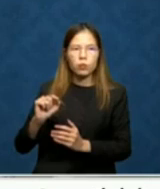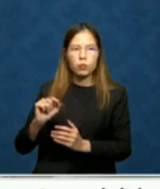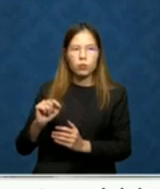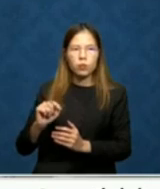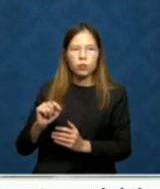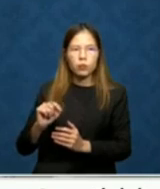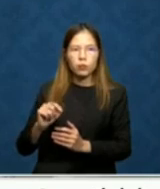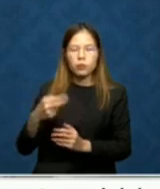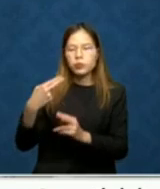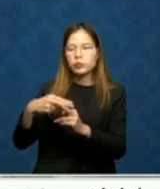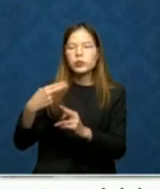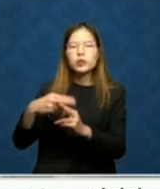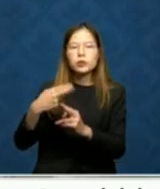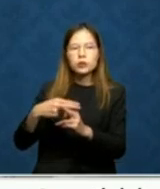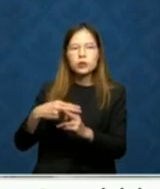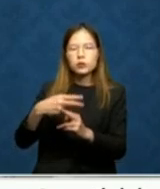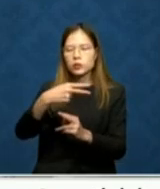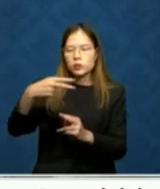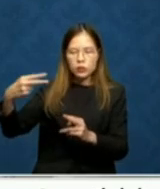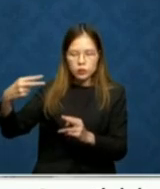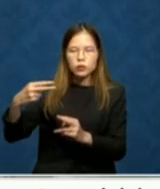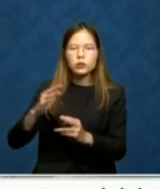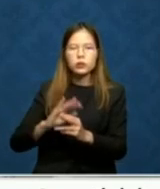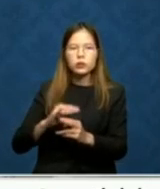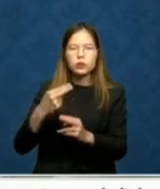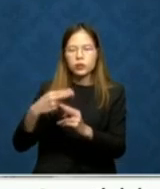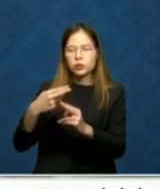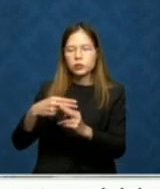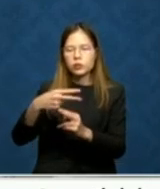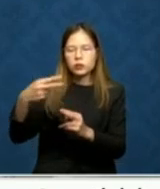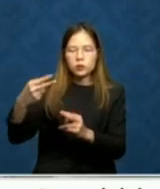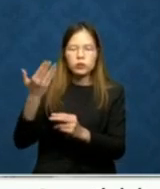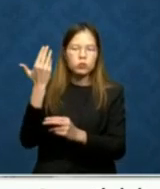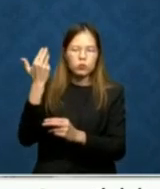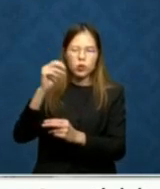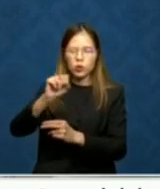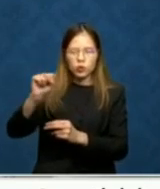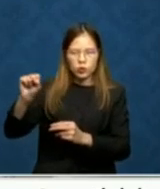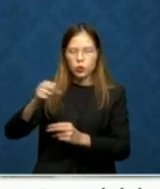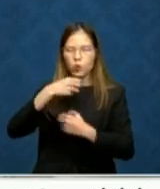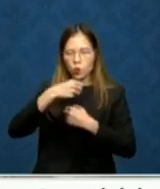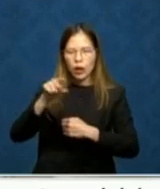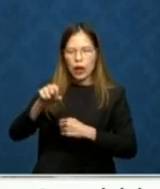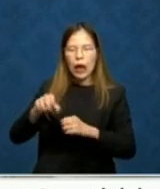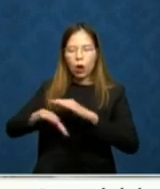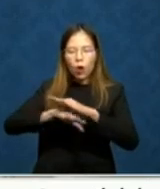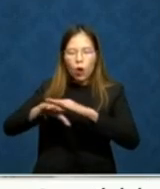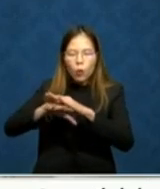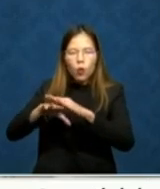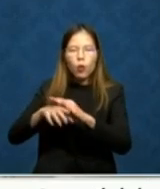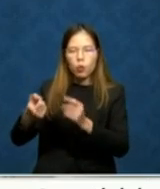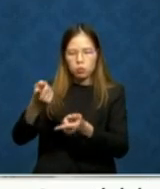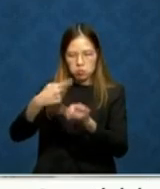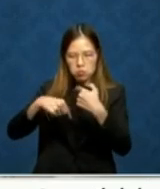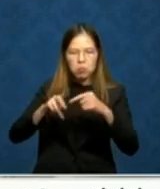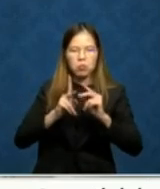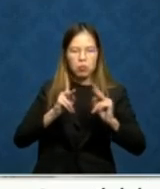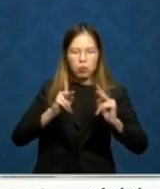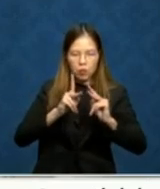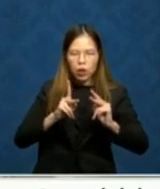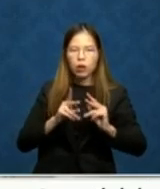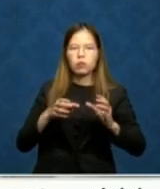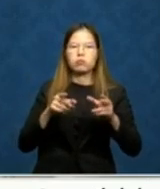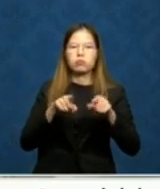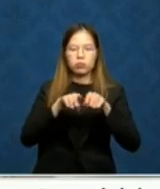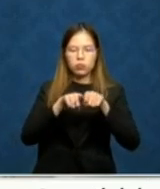ท่านพัชรินทร์ซัมสิริพงษ์ค่ะขออภัยค่ะท่านพัชรินทร์ซัมสิริพงษ์เนี่ยท่านก็ได้เตรียมข้อมูลตัวนี้และท่านก็จะเข้ามาเป็นหนึ่งในกรรมธิการเพราะว่า